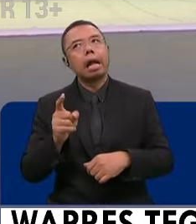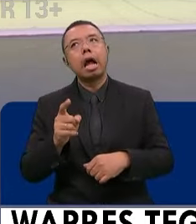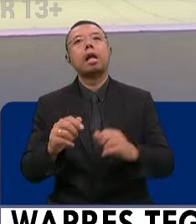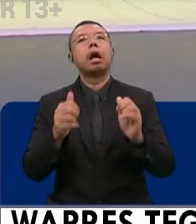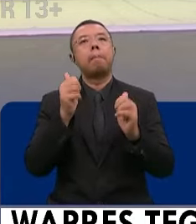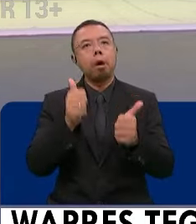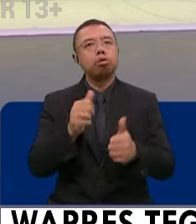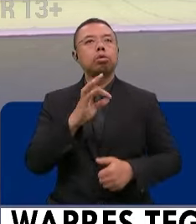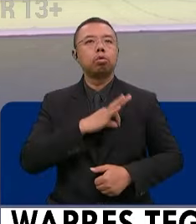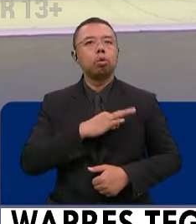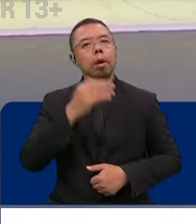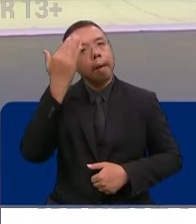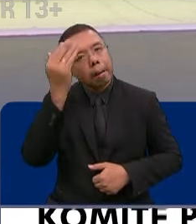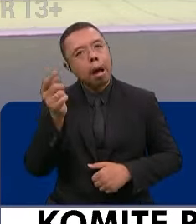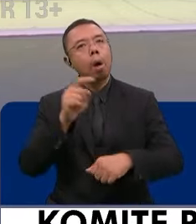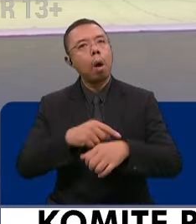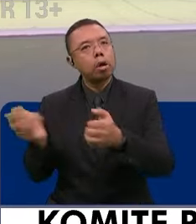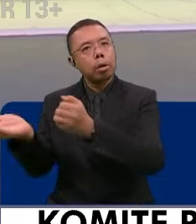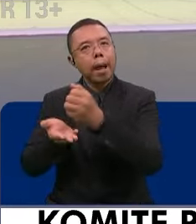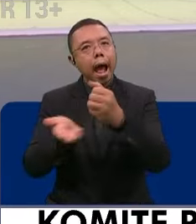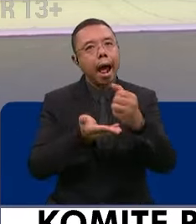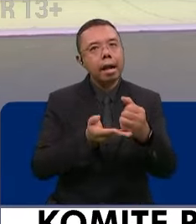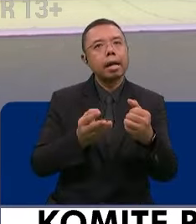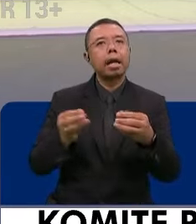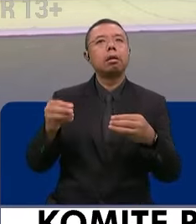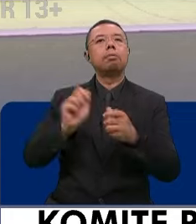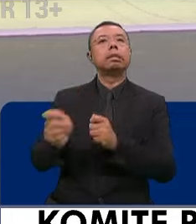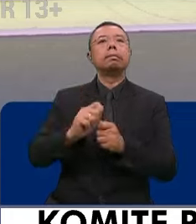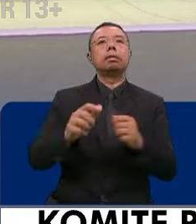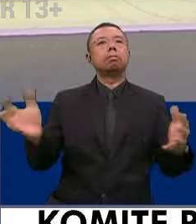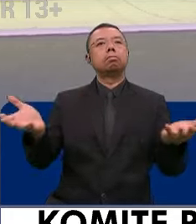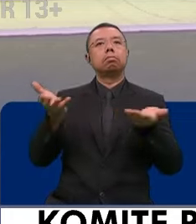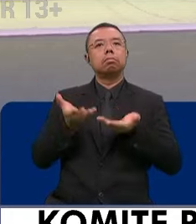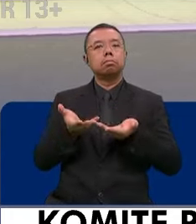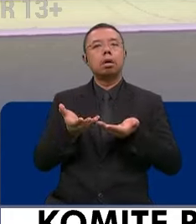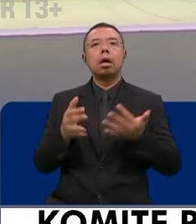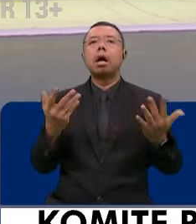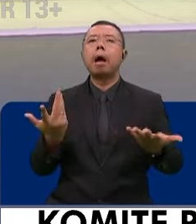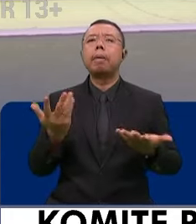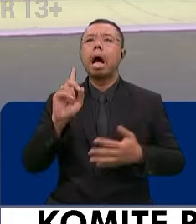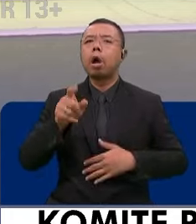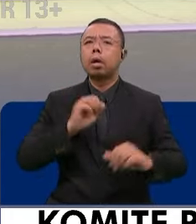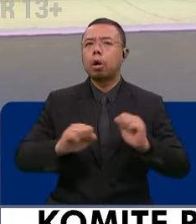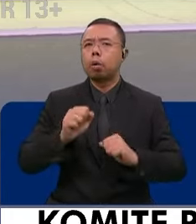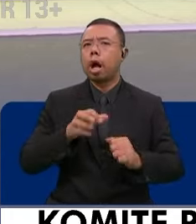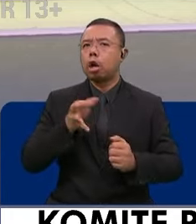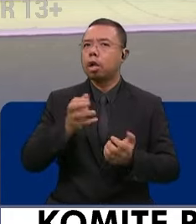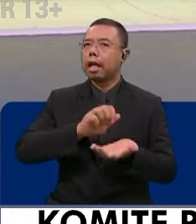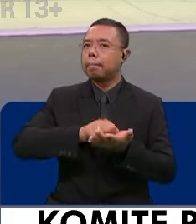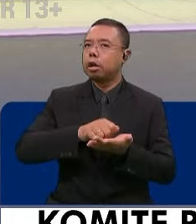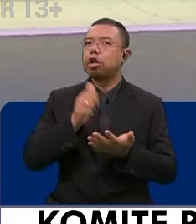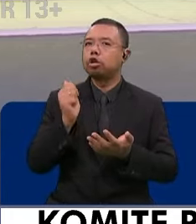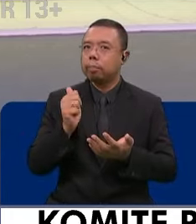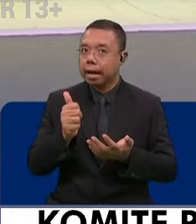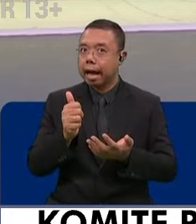Edi. Apa yang sudah dilakukan dan akan dilakukan oleh pemerintah Kota Madiun supaya inflasi yang rendah